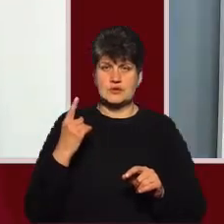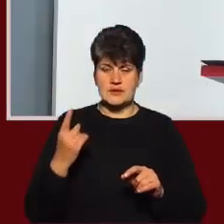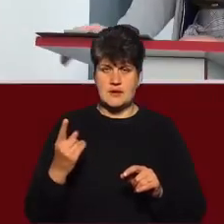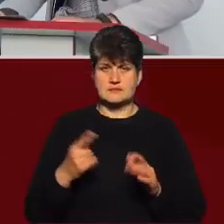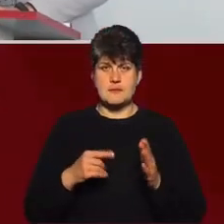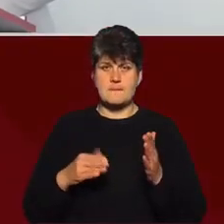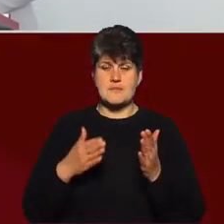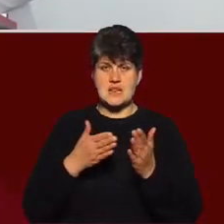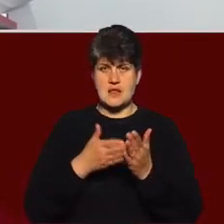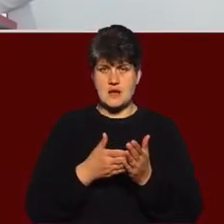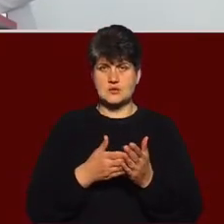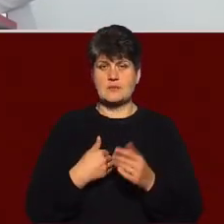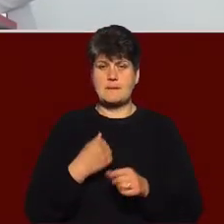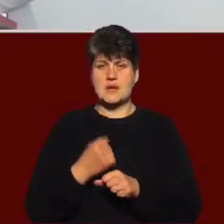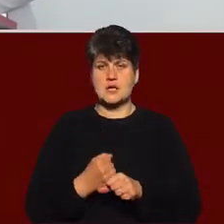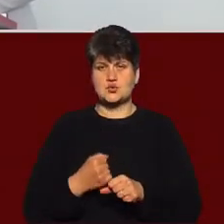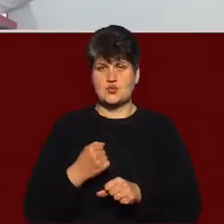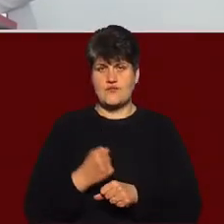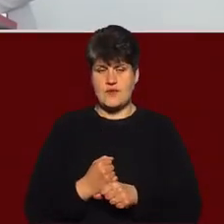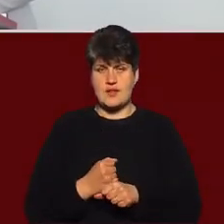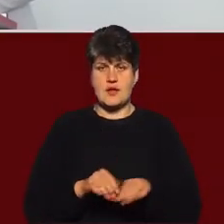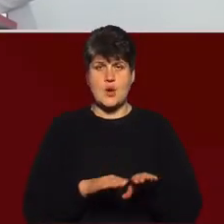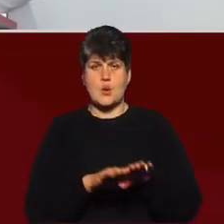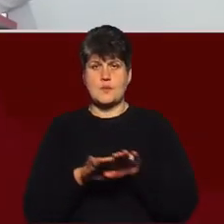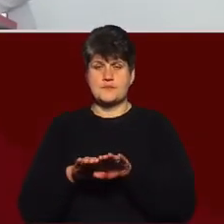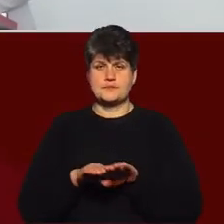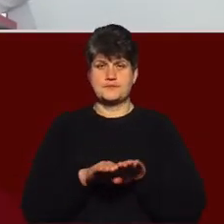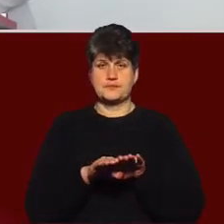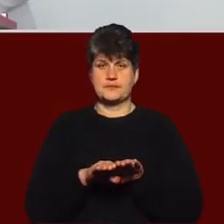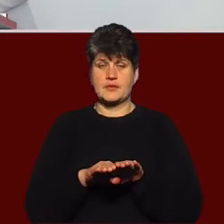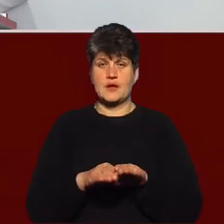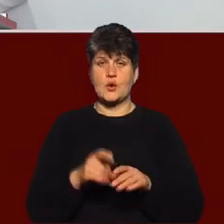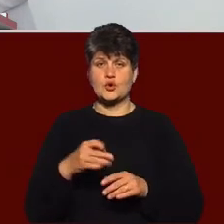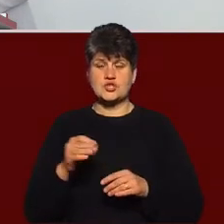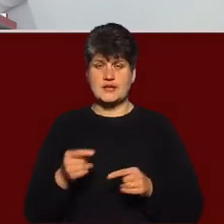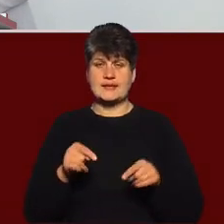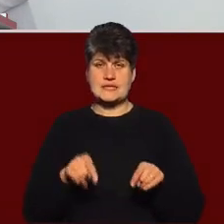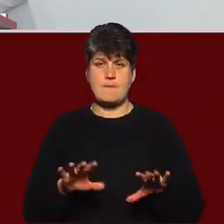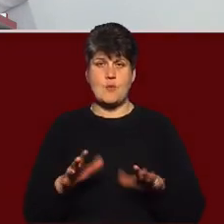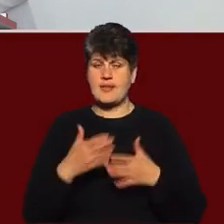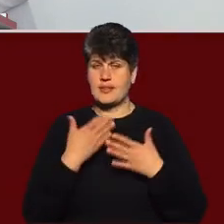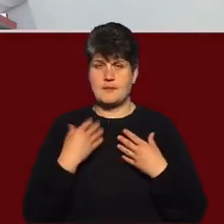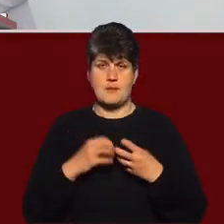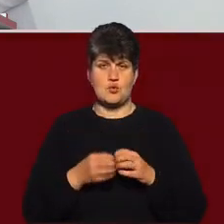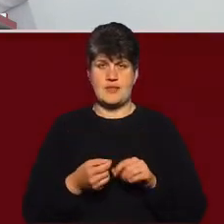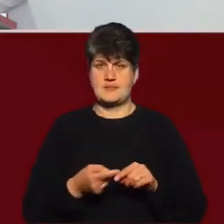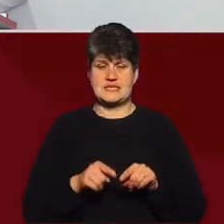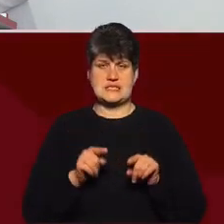ми працювали як один механізм злагоджений, хоча ми на даний момент не маємо проблем з цим. Ось.